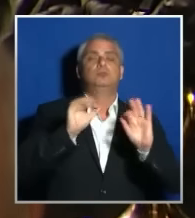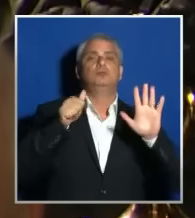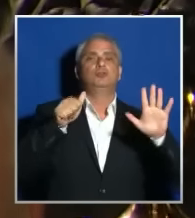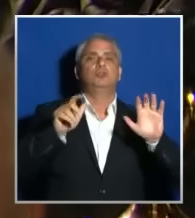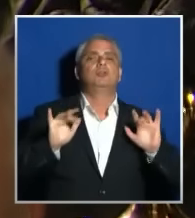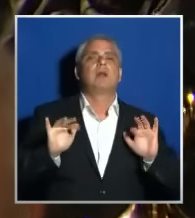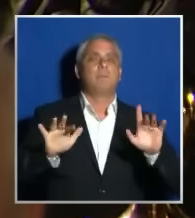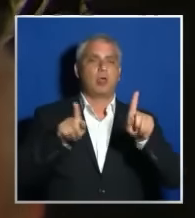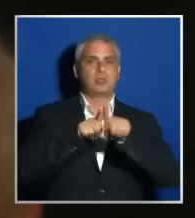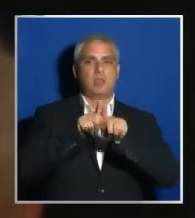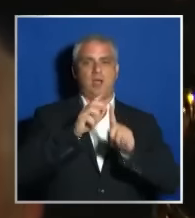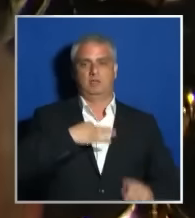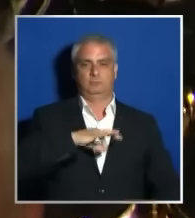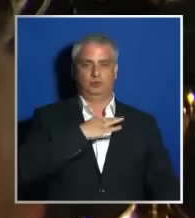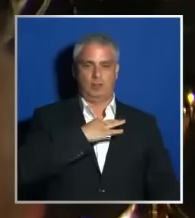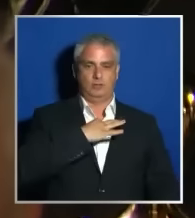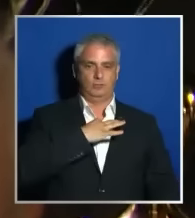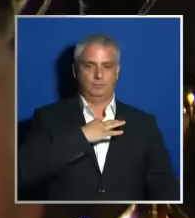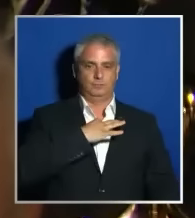ששת המיליונים, אחינו ואחיותינו.